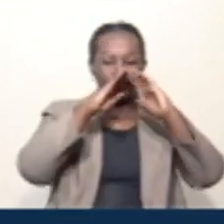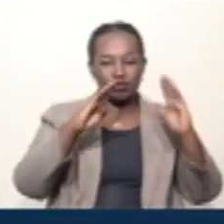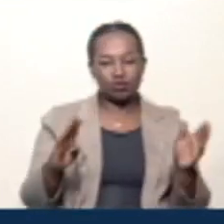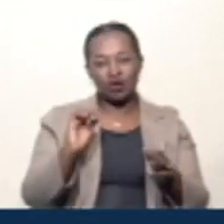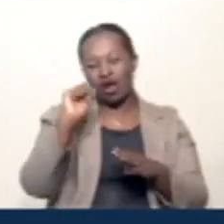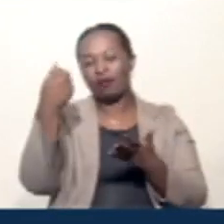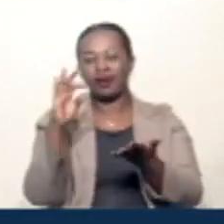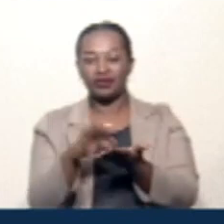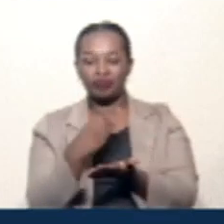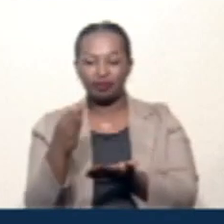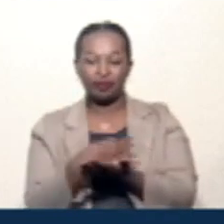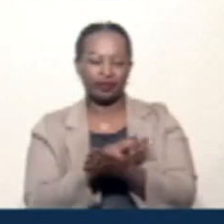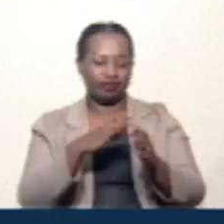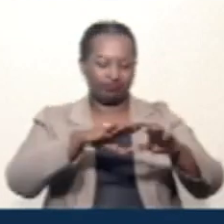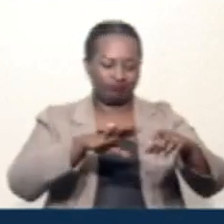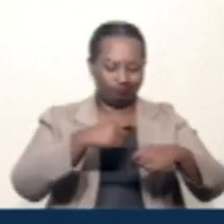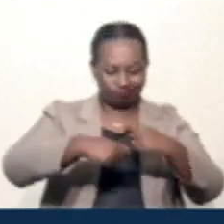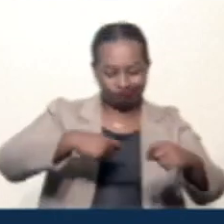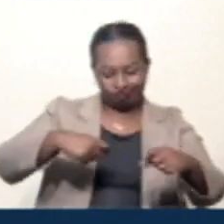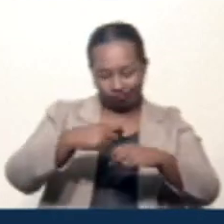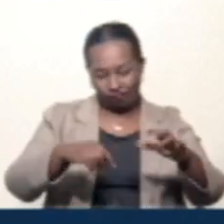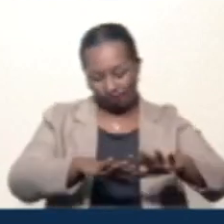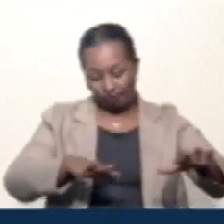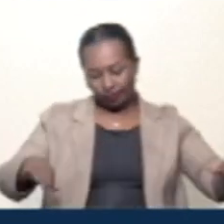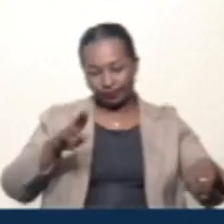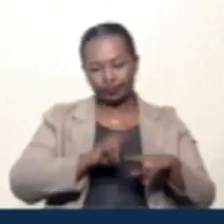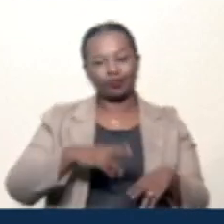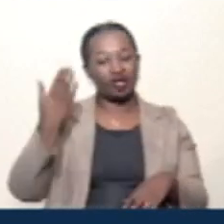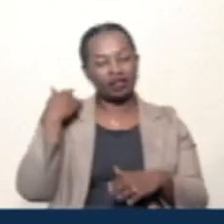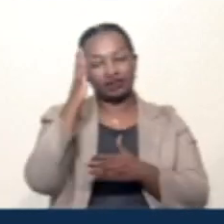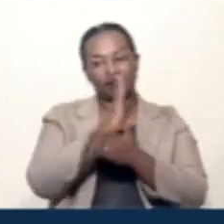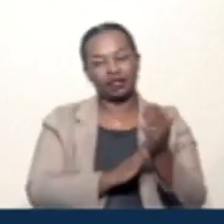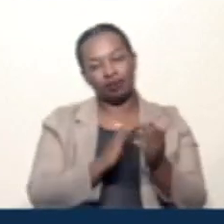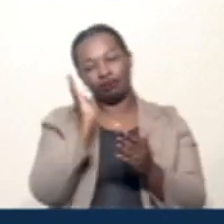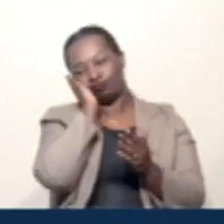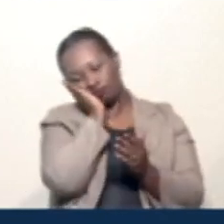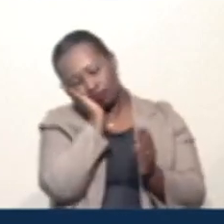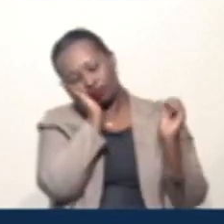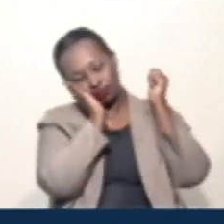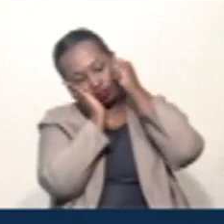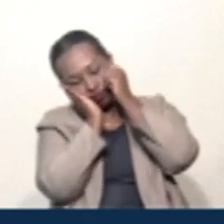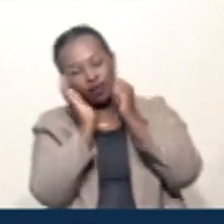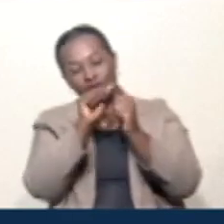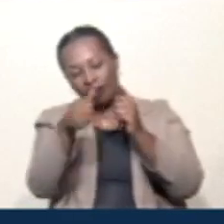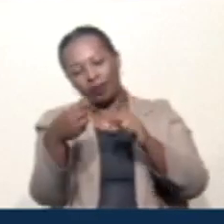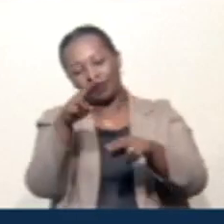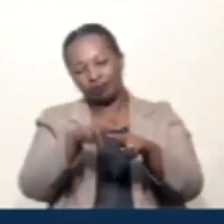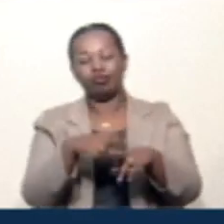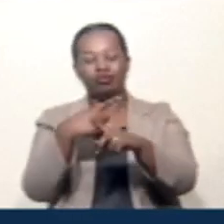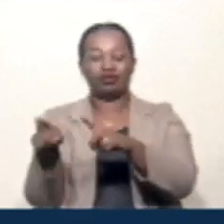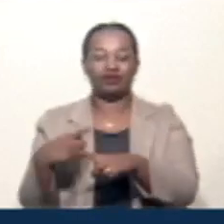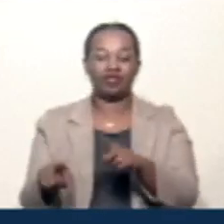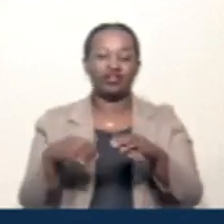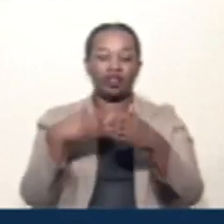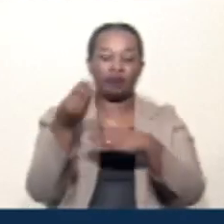abandi bakaboha nk'ibirago bya gihanga babiryamagamo, ibindi bakabyicaraho, mbese gutyo